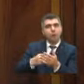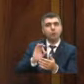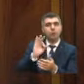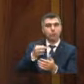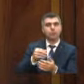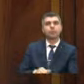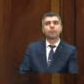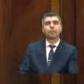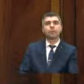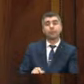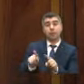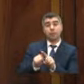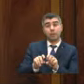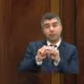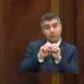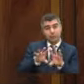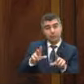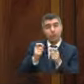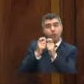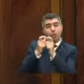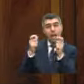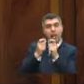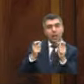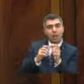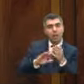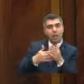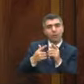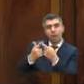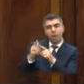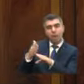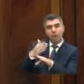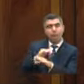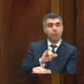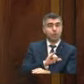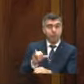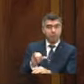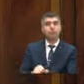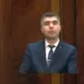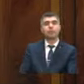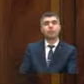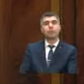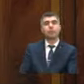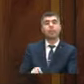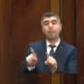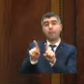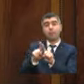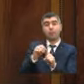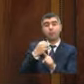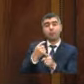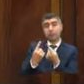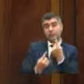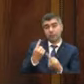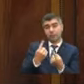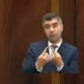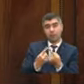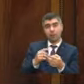بكل جهة، توجيه الاستثمار الخاص والشركات نحو الجهات التي لم تستفيد بعد، وكفى السيد رئيس الحكومة من تركيز